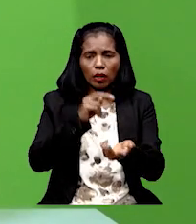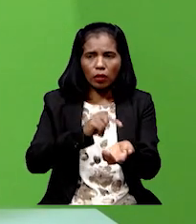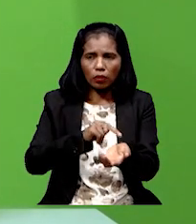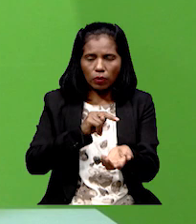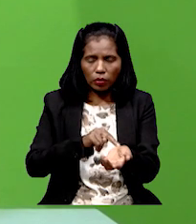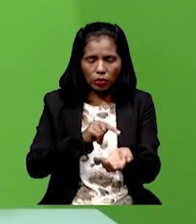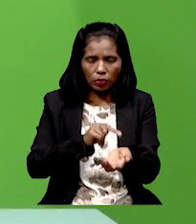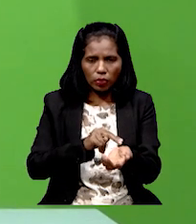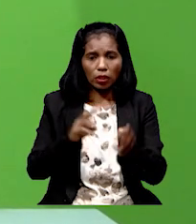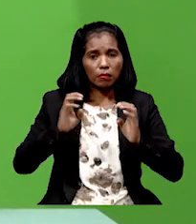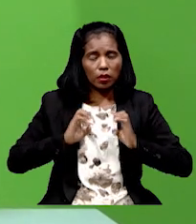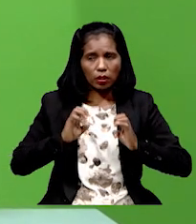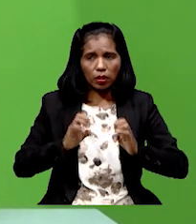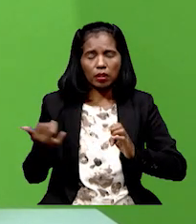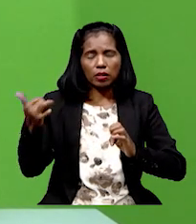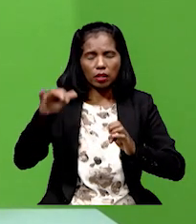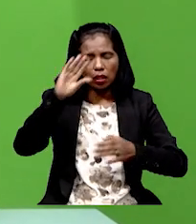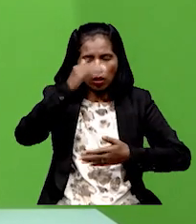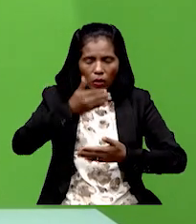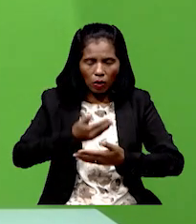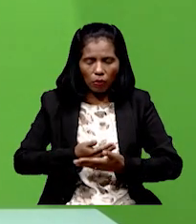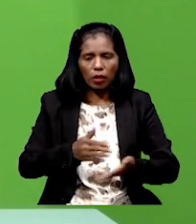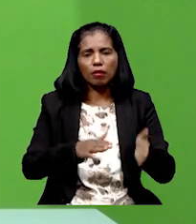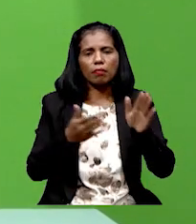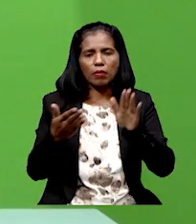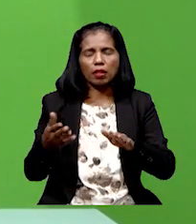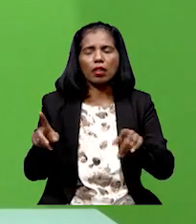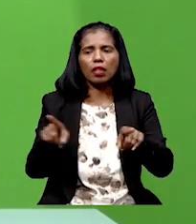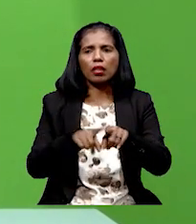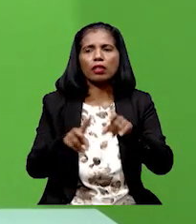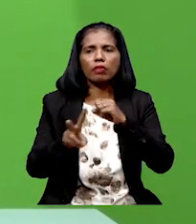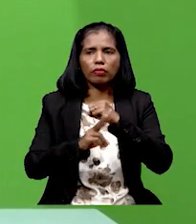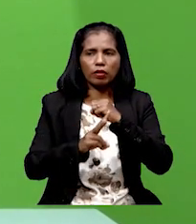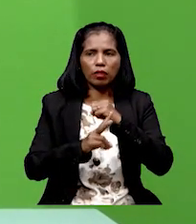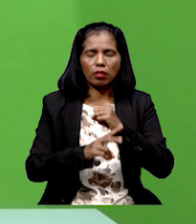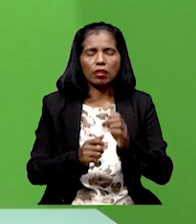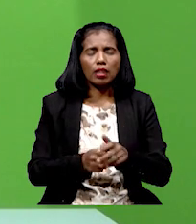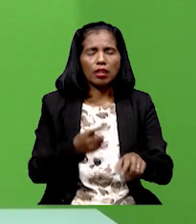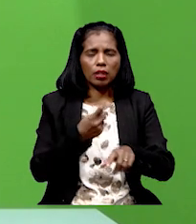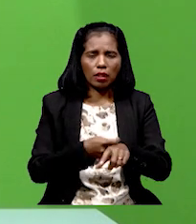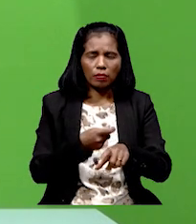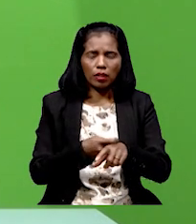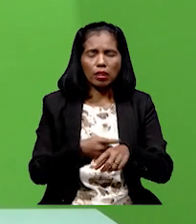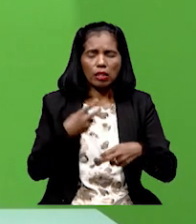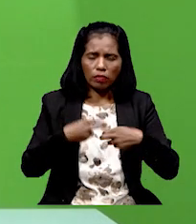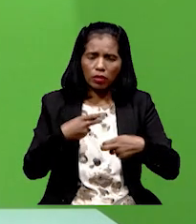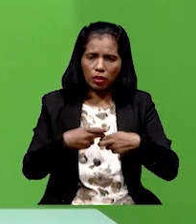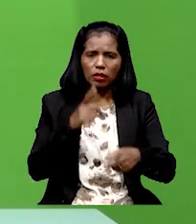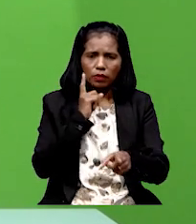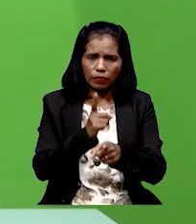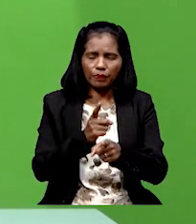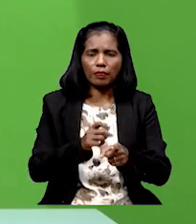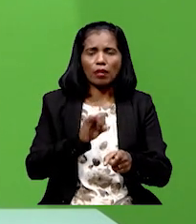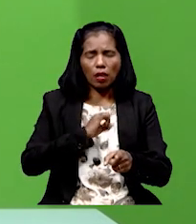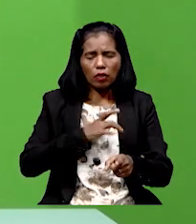sira emergensi ne sir ne ora sing mate sai vitima ida ne situasaun da ke susar tertebes di